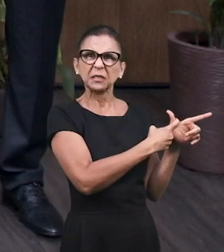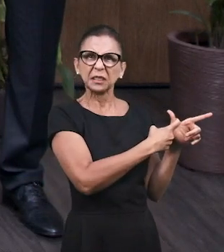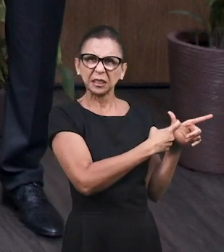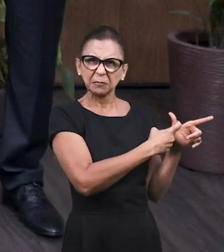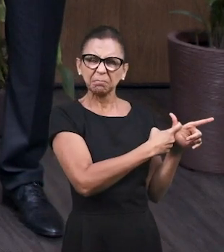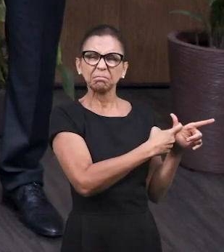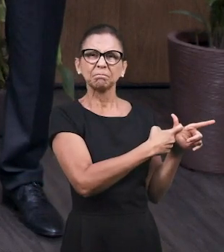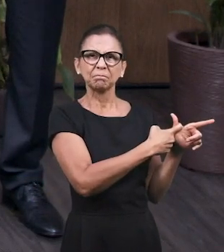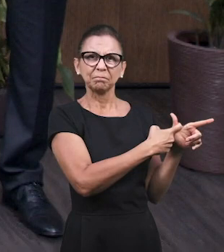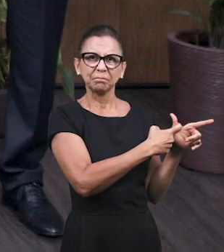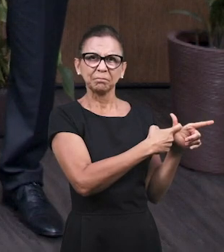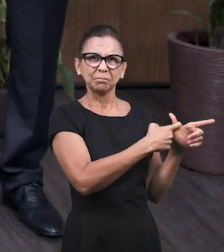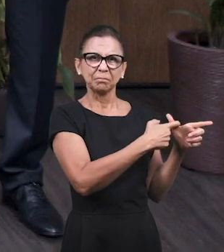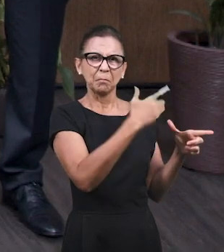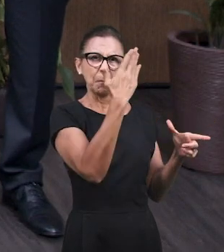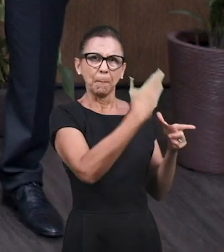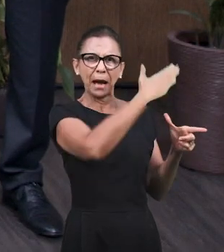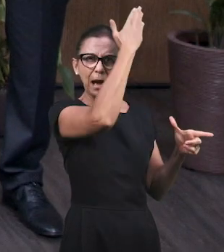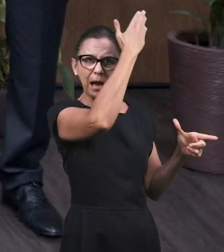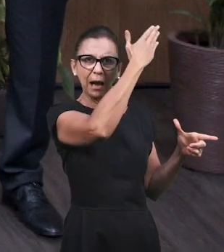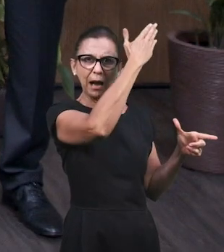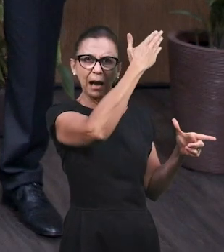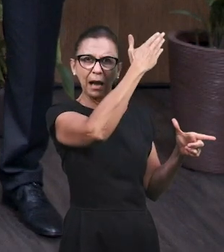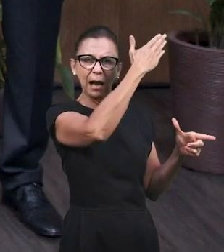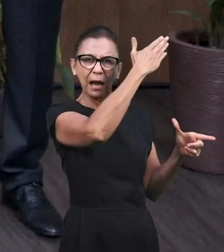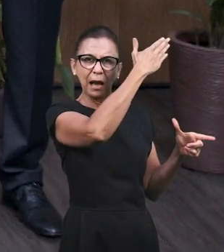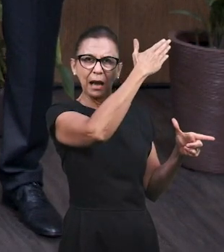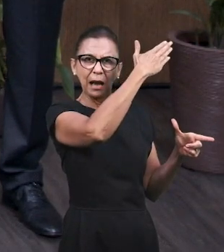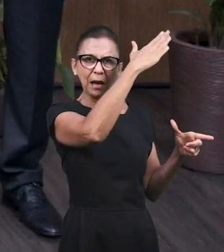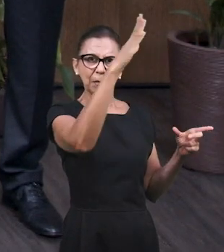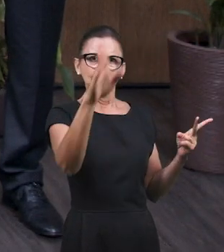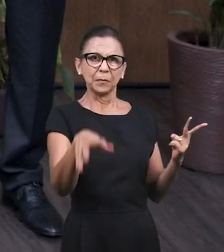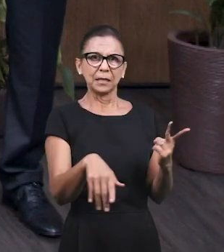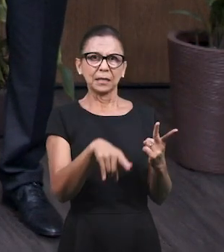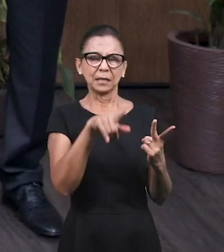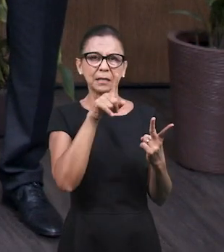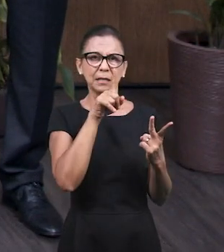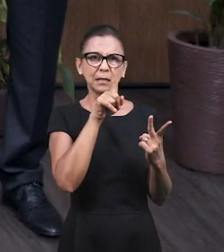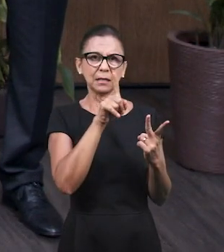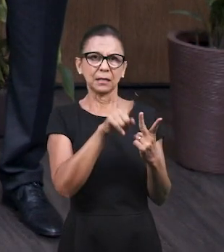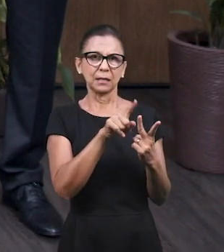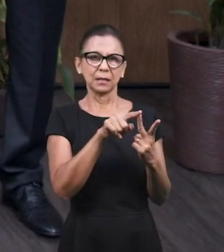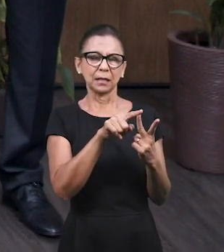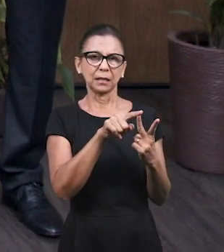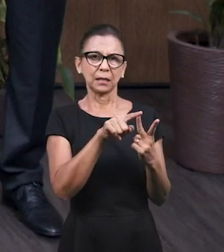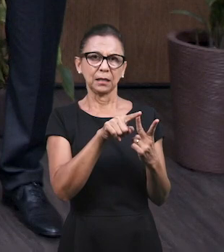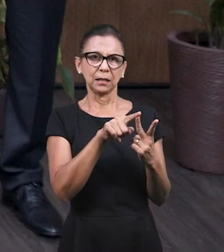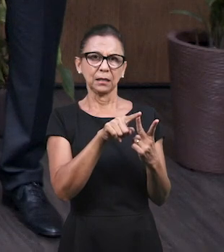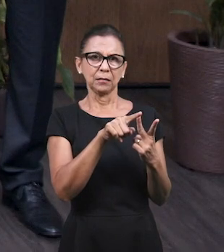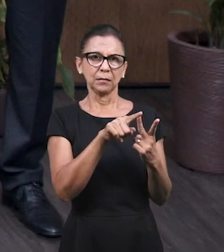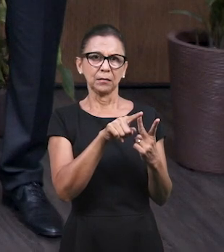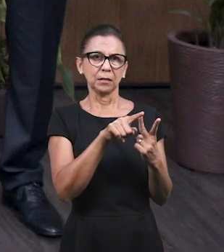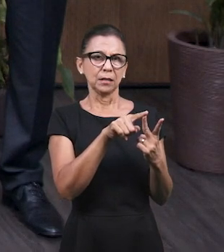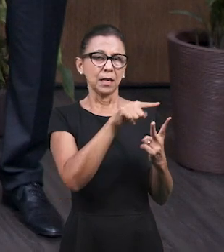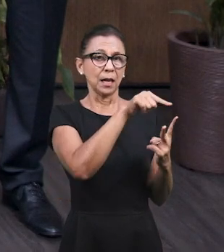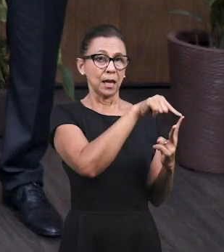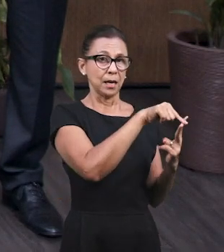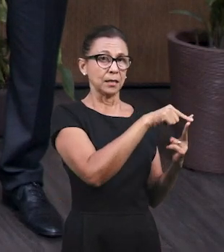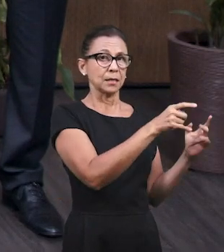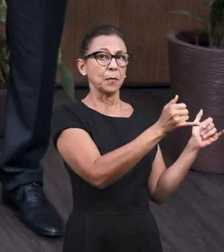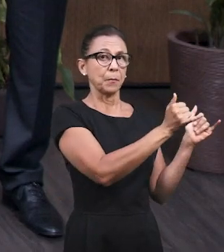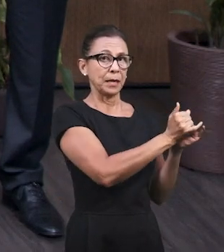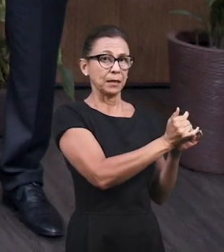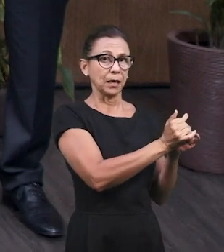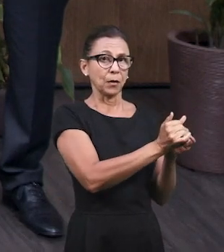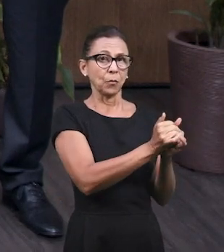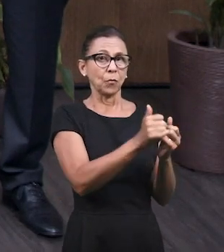on était dans des mauvais chemins. Donc, le roi a été, avec beaucoup de